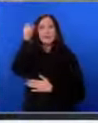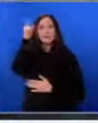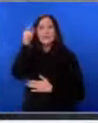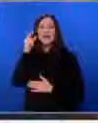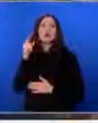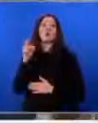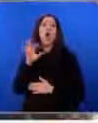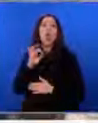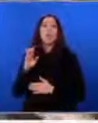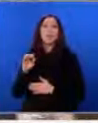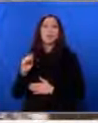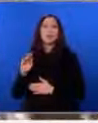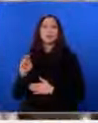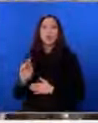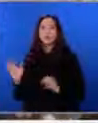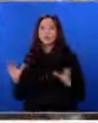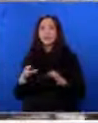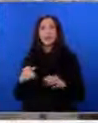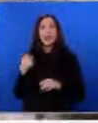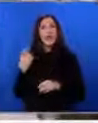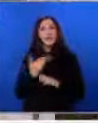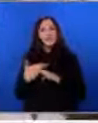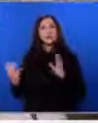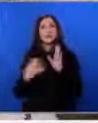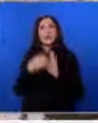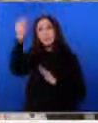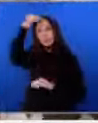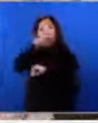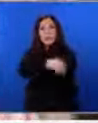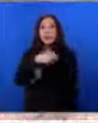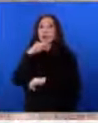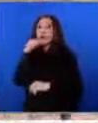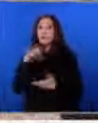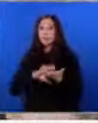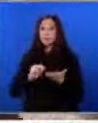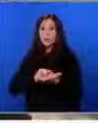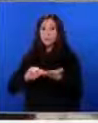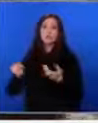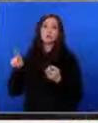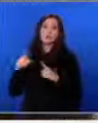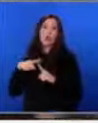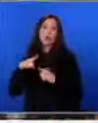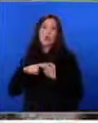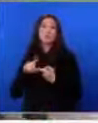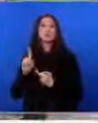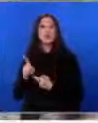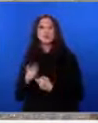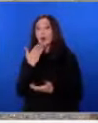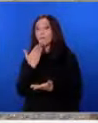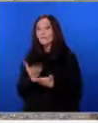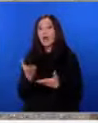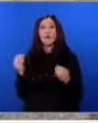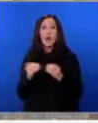председател на Оборишкото събрание. Вечен символ на българската история е кървавото писмо, написано от Тодор Каблешков, с което се